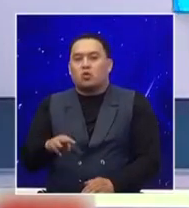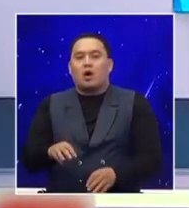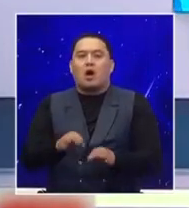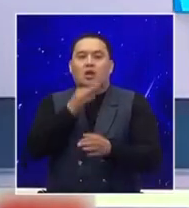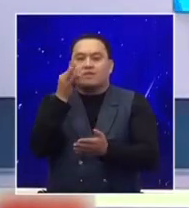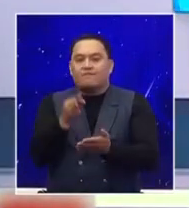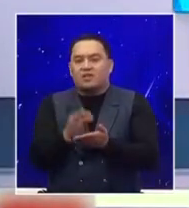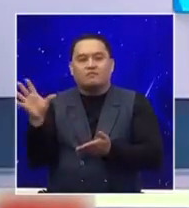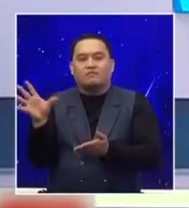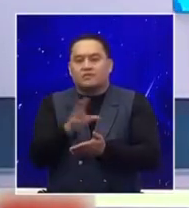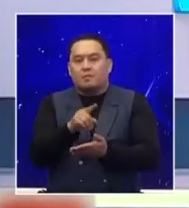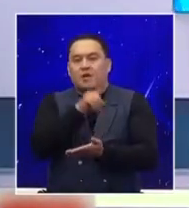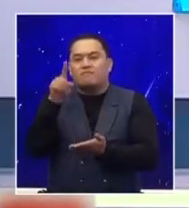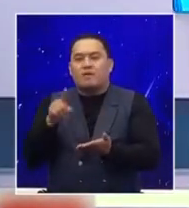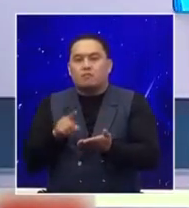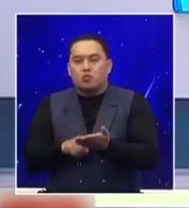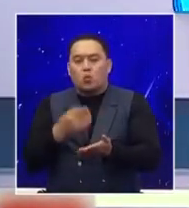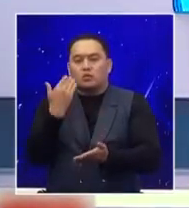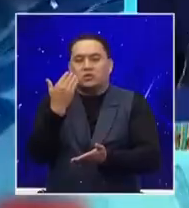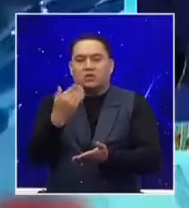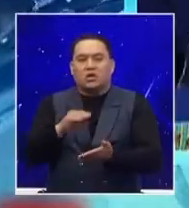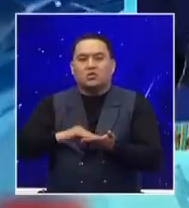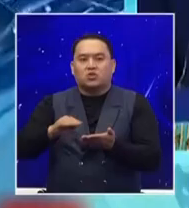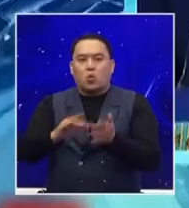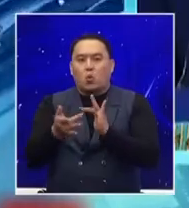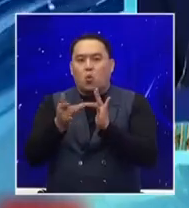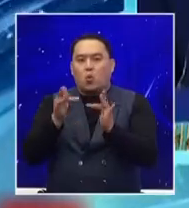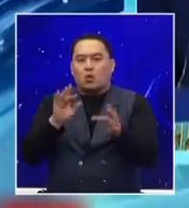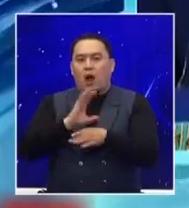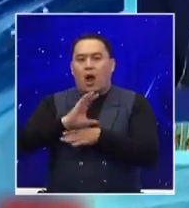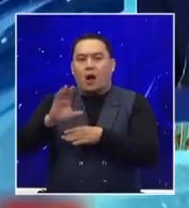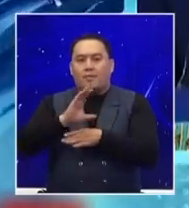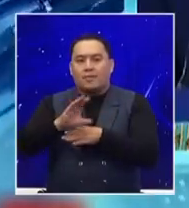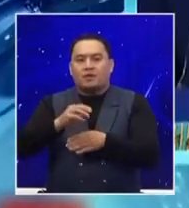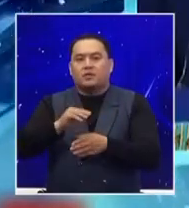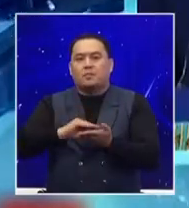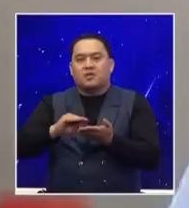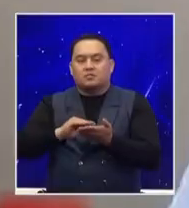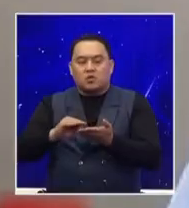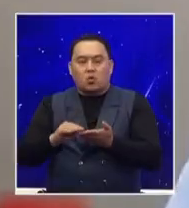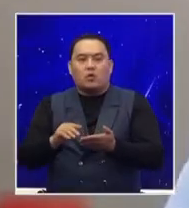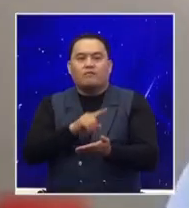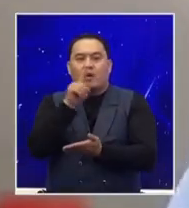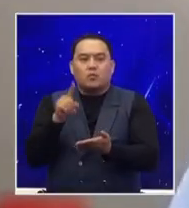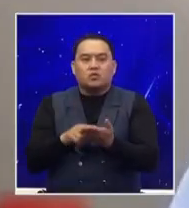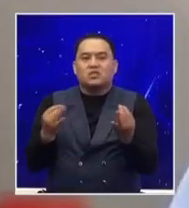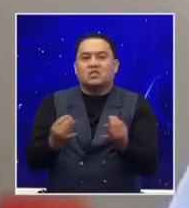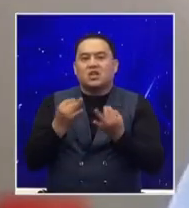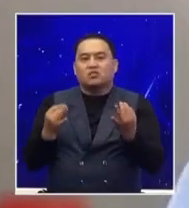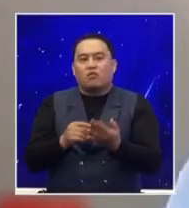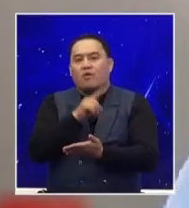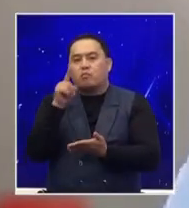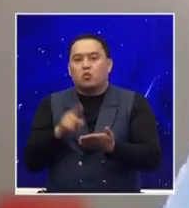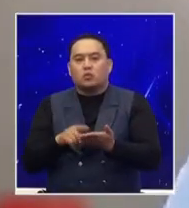развернутые исчерпывающие ответы на вопросы, заданные корреспондентами онлайн и отправленные в СЦК письменно. Впрочем, задавать интересующие их